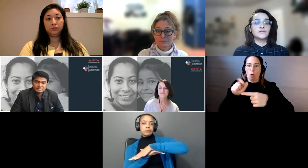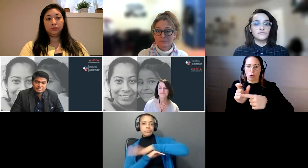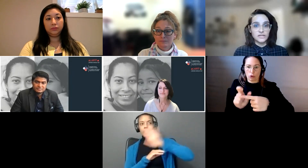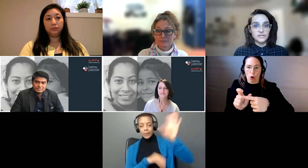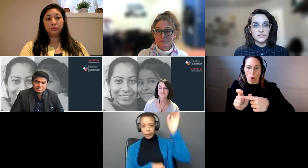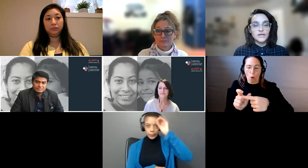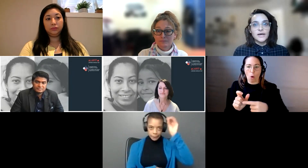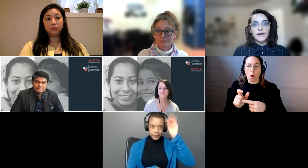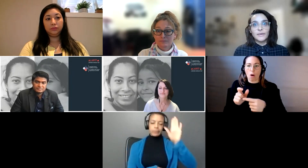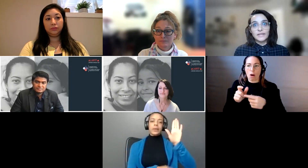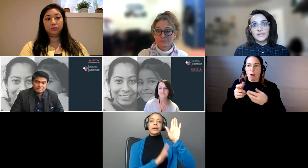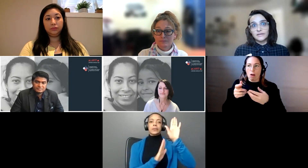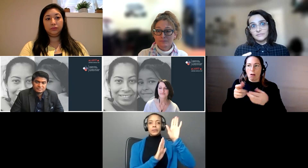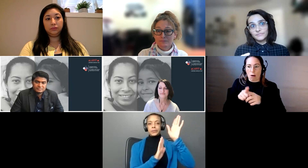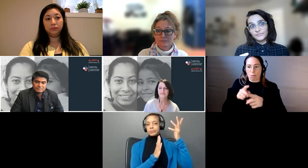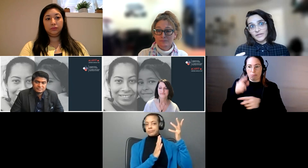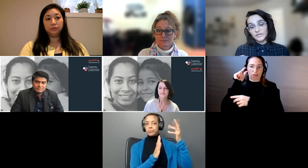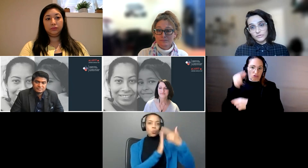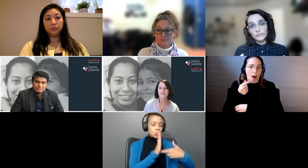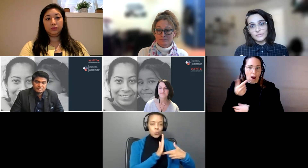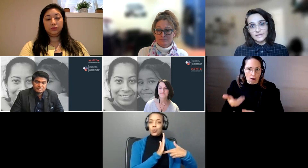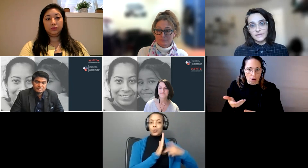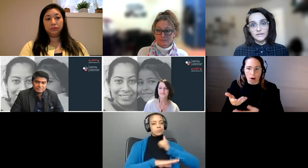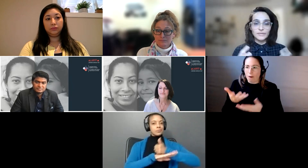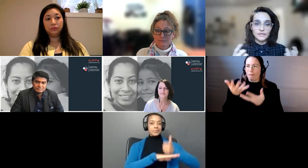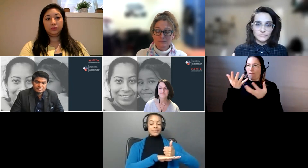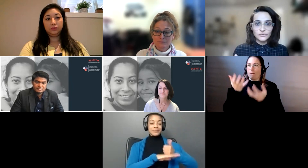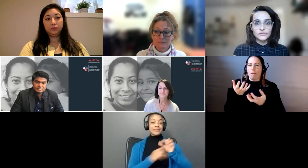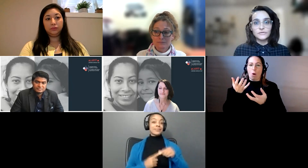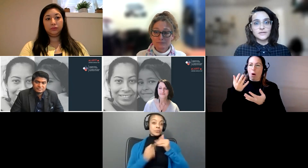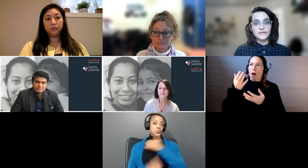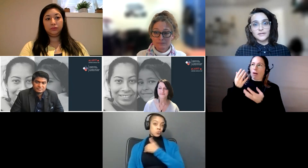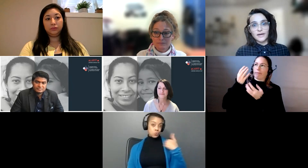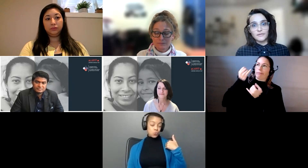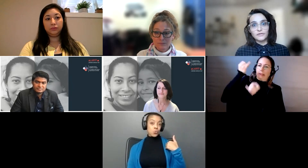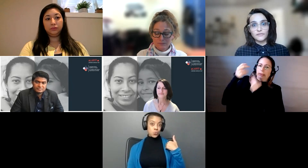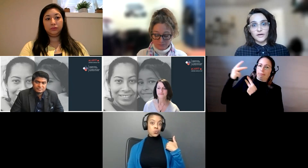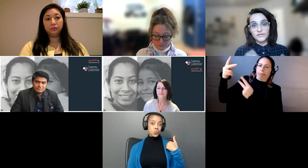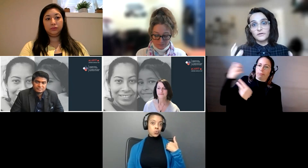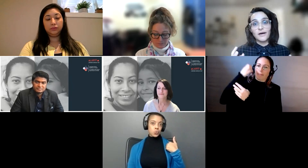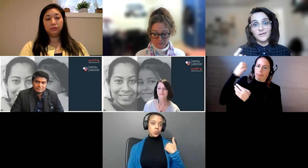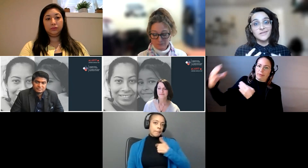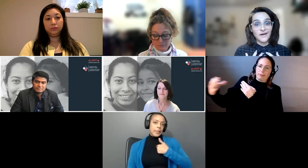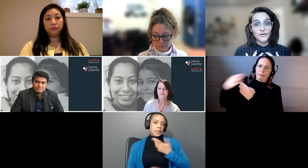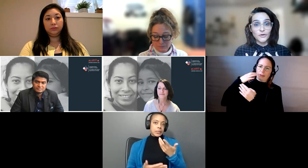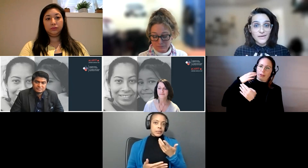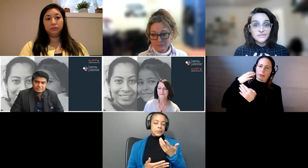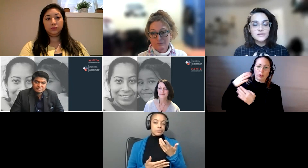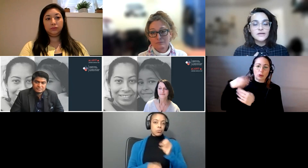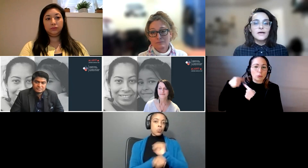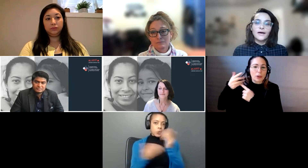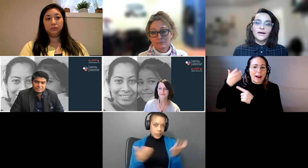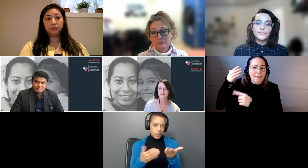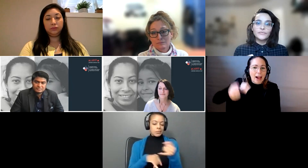et de sortir de cette idée européenne qui nous a été imposée durant la colonisation.